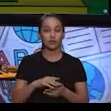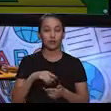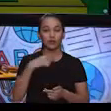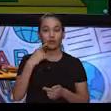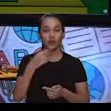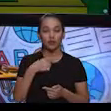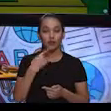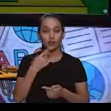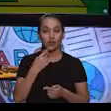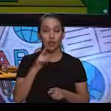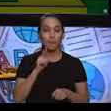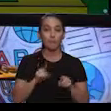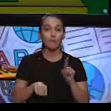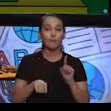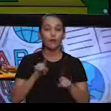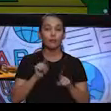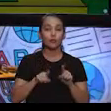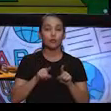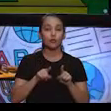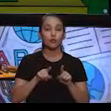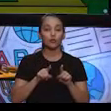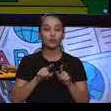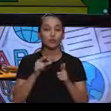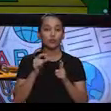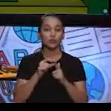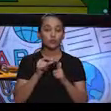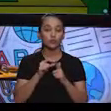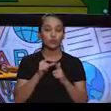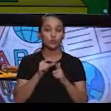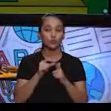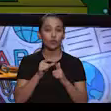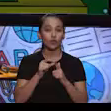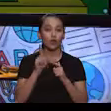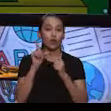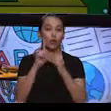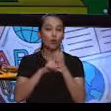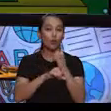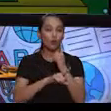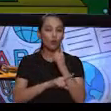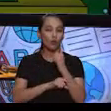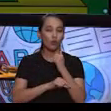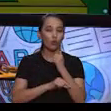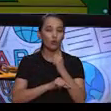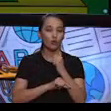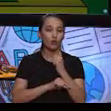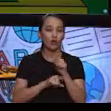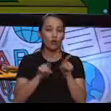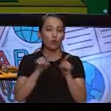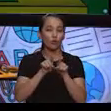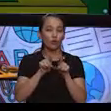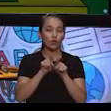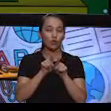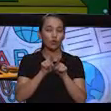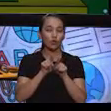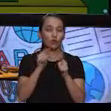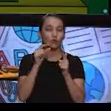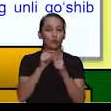ayrim so'zlarning oxirida kelgan jarangli undosh o'rniga uning jarangsiz jufti